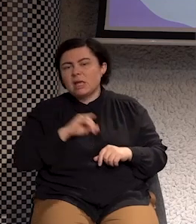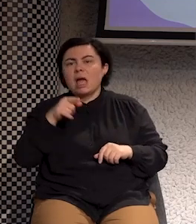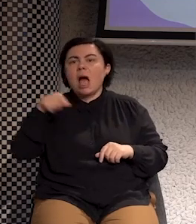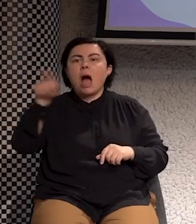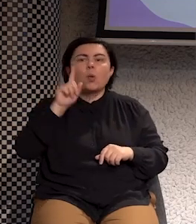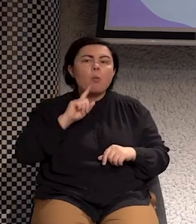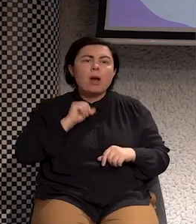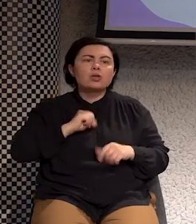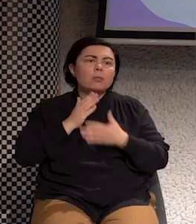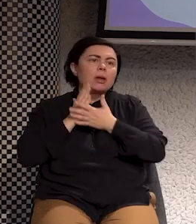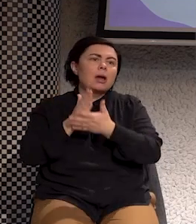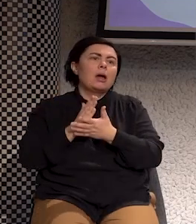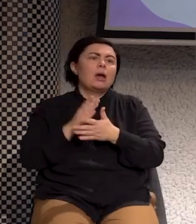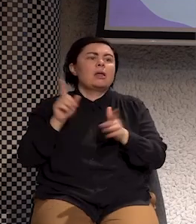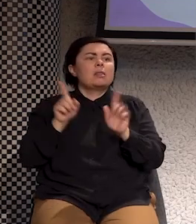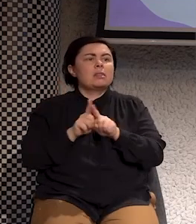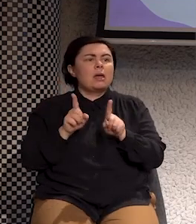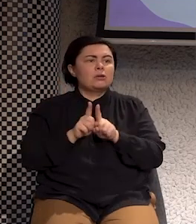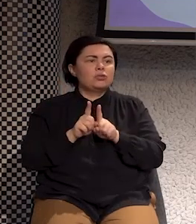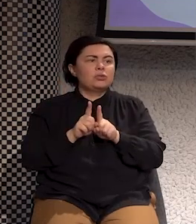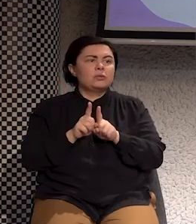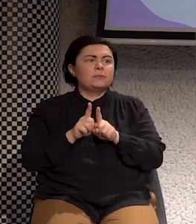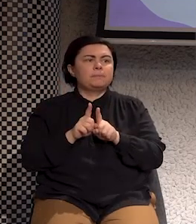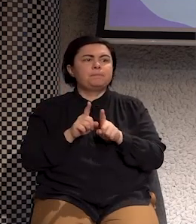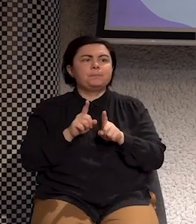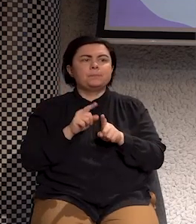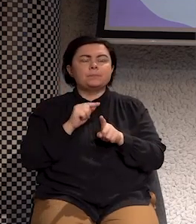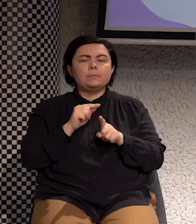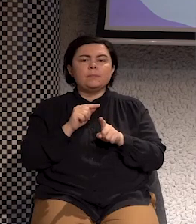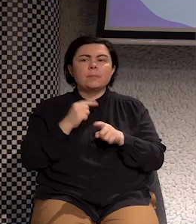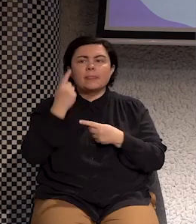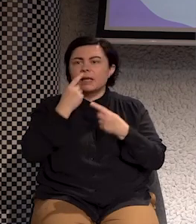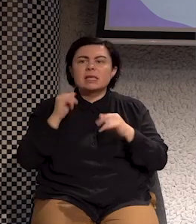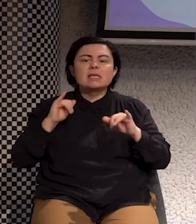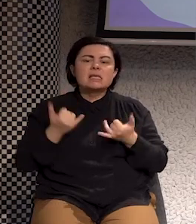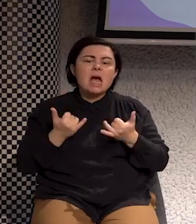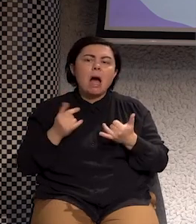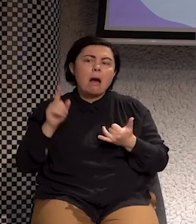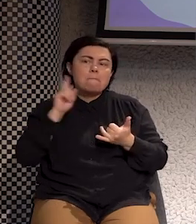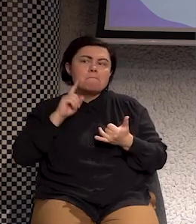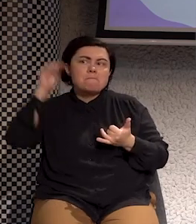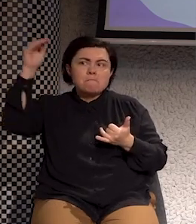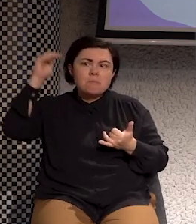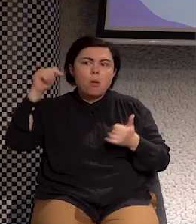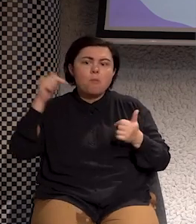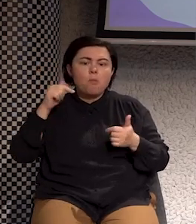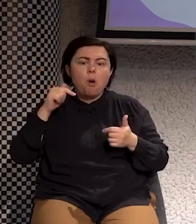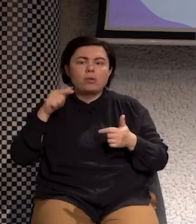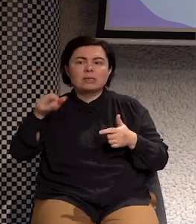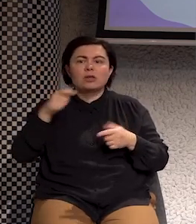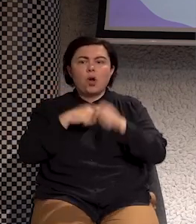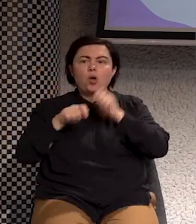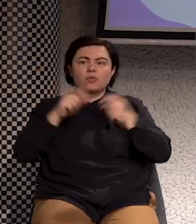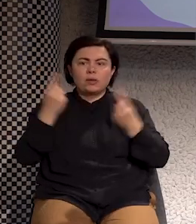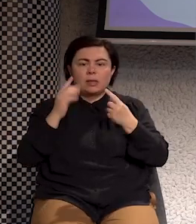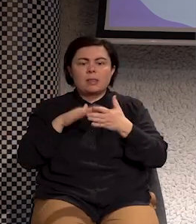radzą, ale też na przykład wrzucamy jakiś case study, które zastanawiamy się, jak jakiś mężczyzna, na przykład dorosły, mógłby wyjść w tej sytuacji, kiedy,